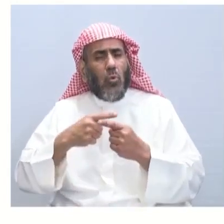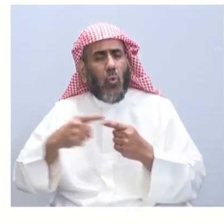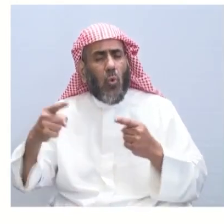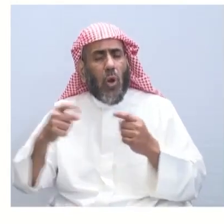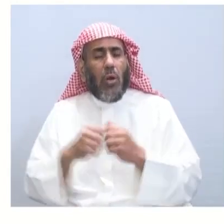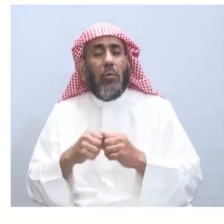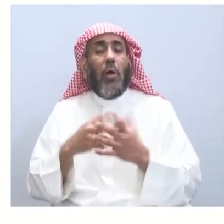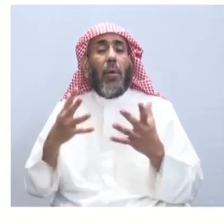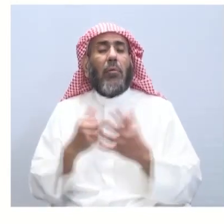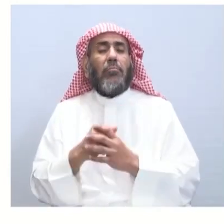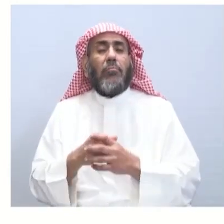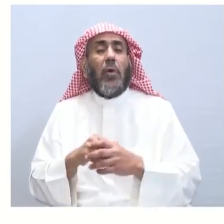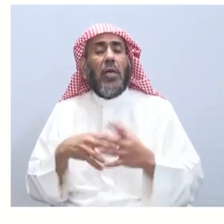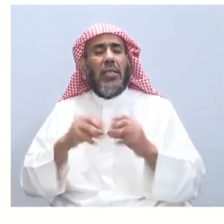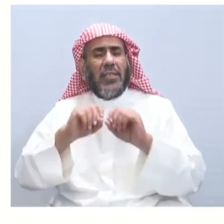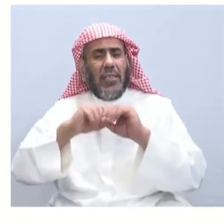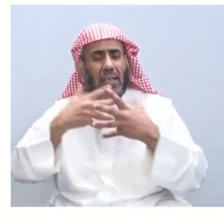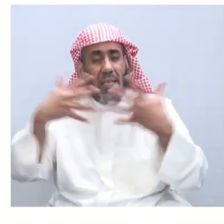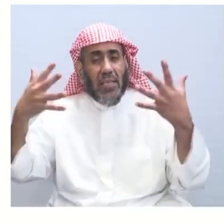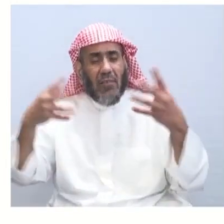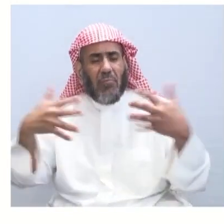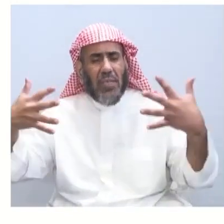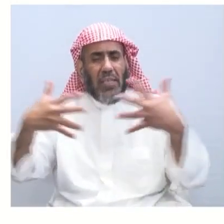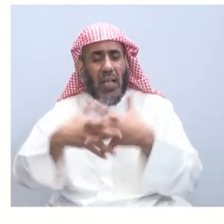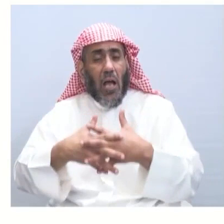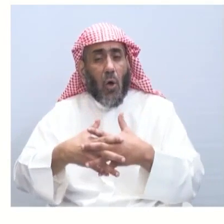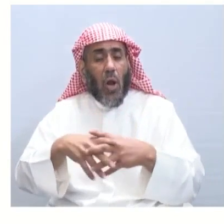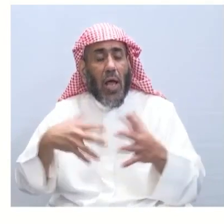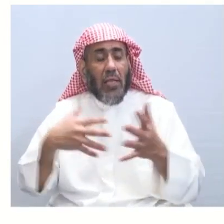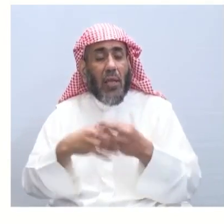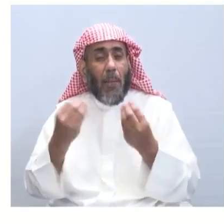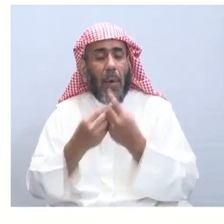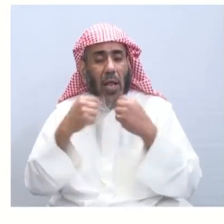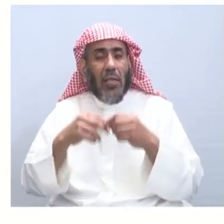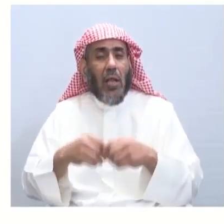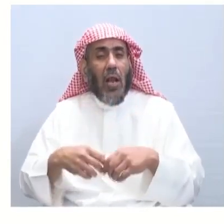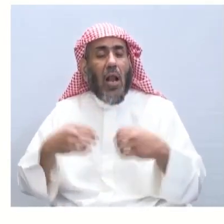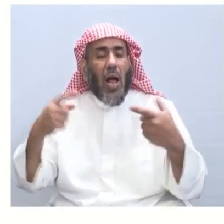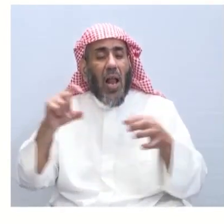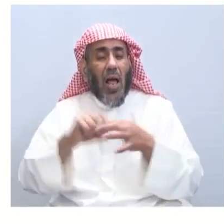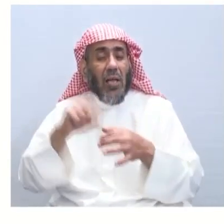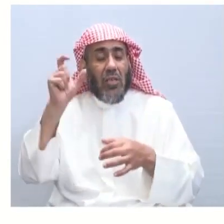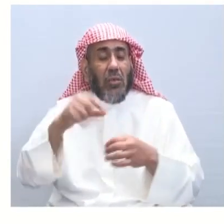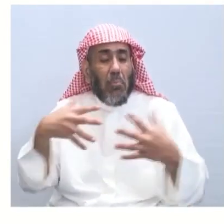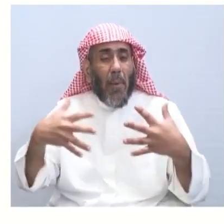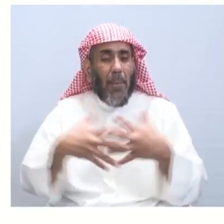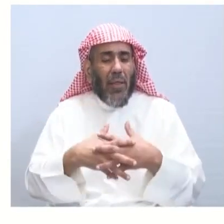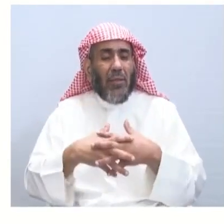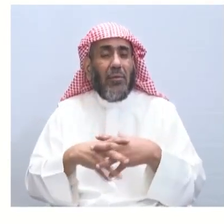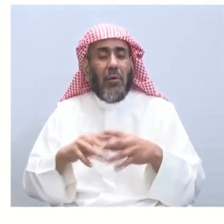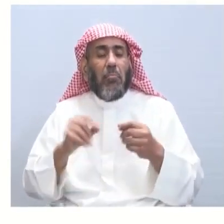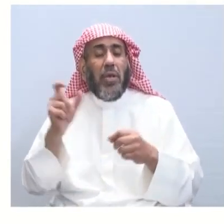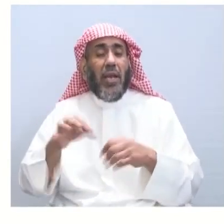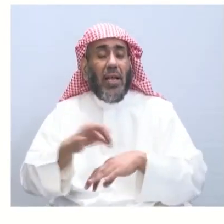اطاله كبيره طبعا تتكشف بتداخل احداثها مع الحياه علاقات الشخصيات مع بعضها البعض علاقات شخصيات